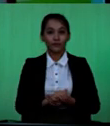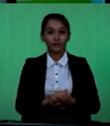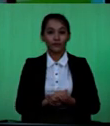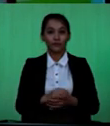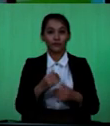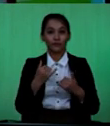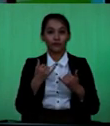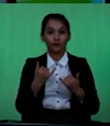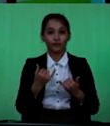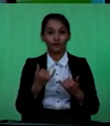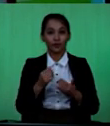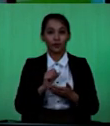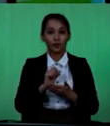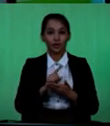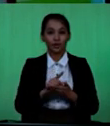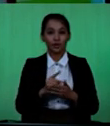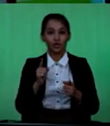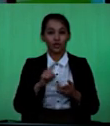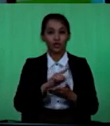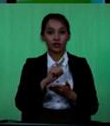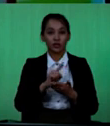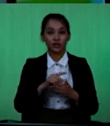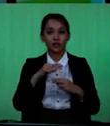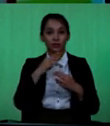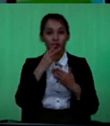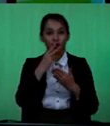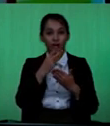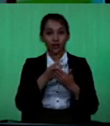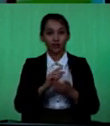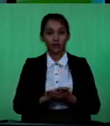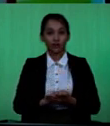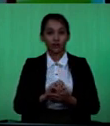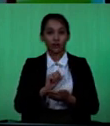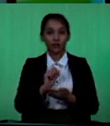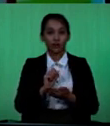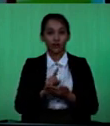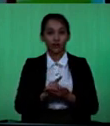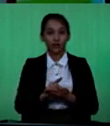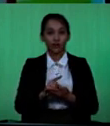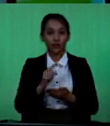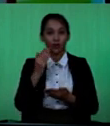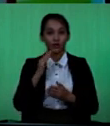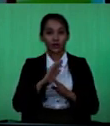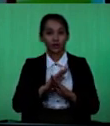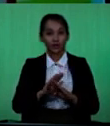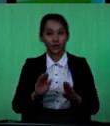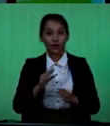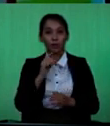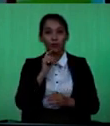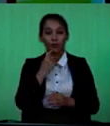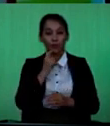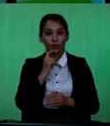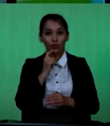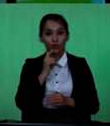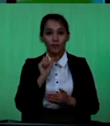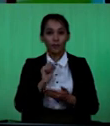Ana endi bu masalaning qisqa shartiga diqqat qilsak. Bu masala oddiy masala emas. Bu masala